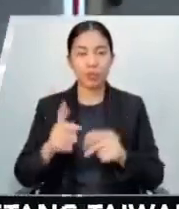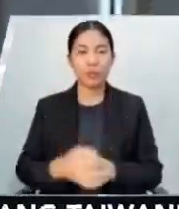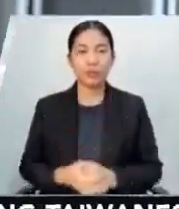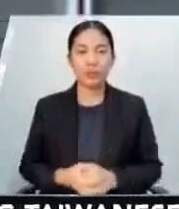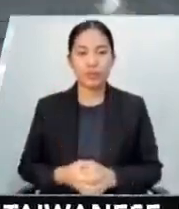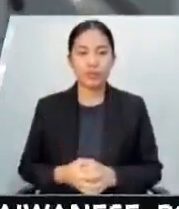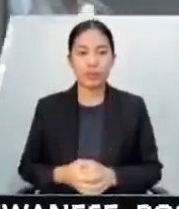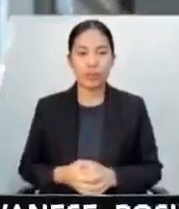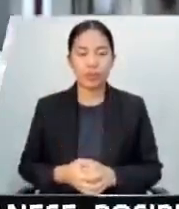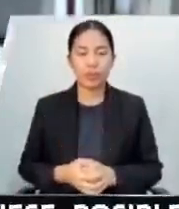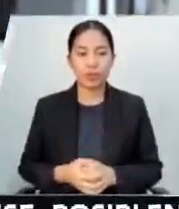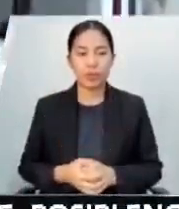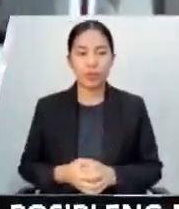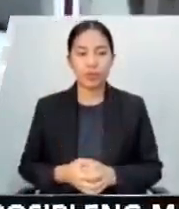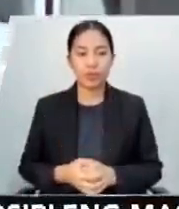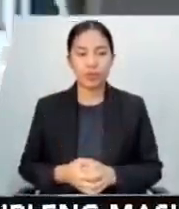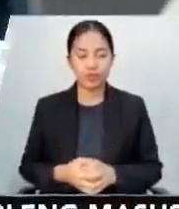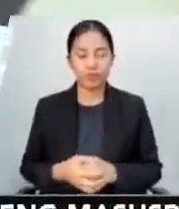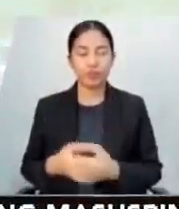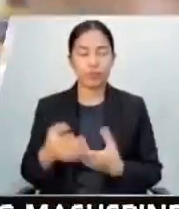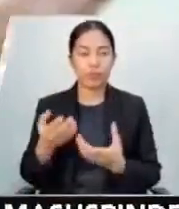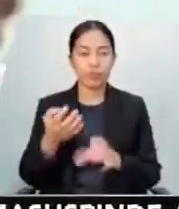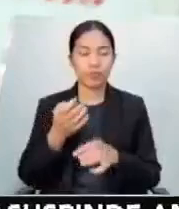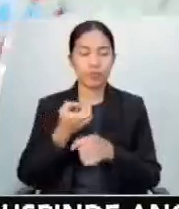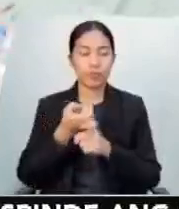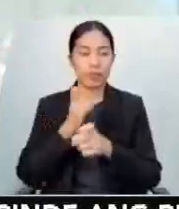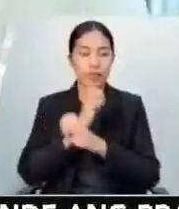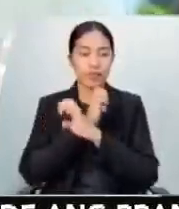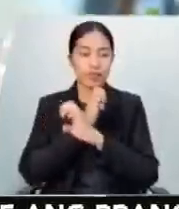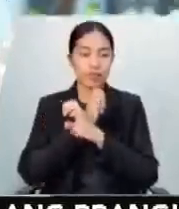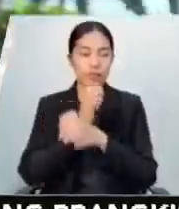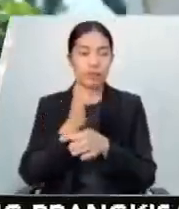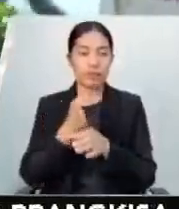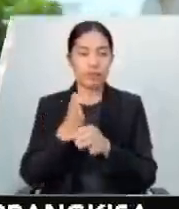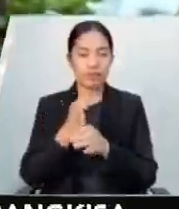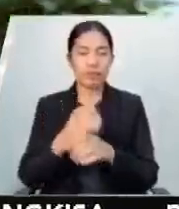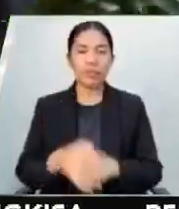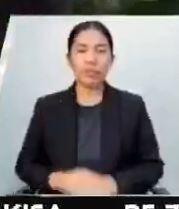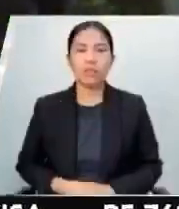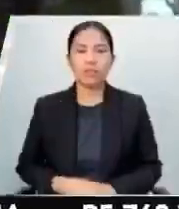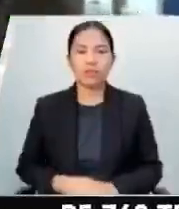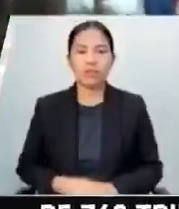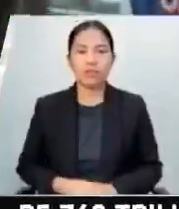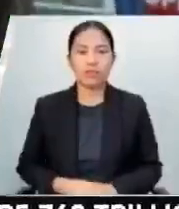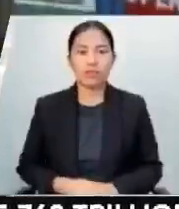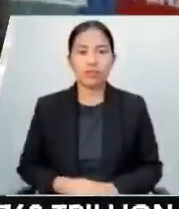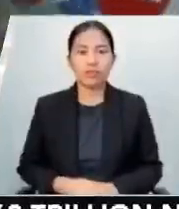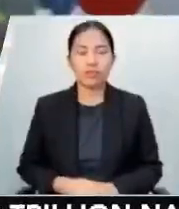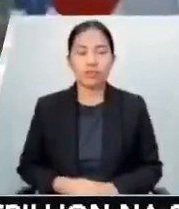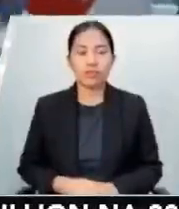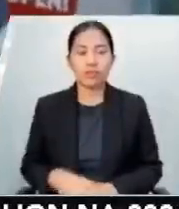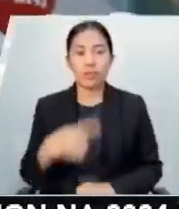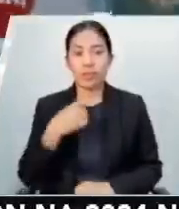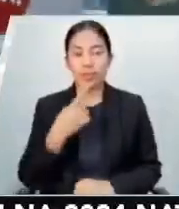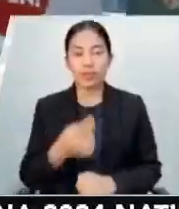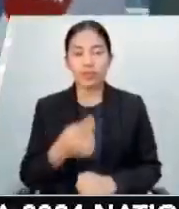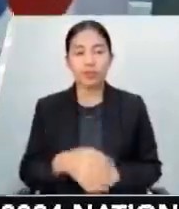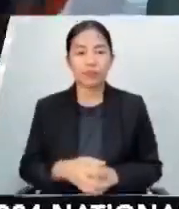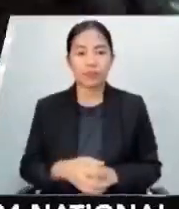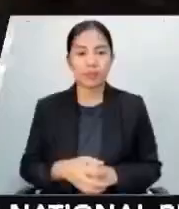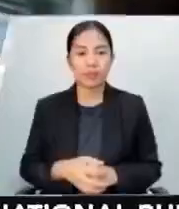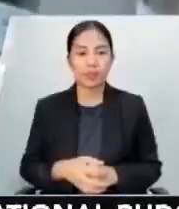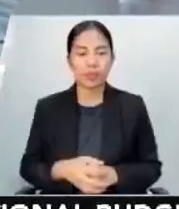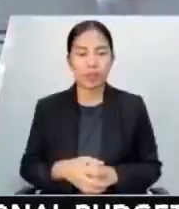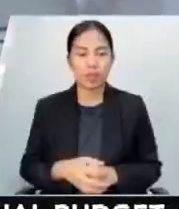bus carousel. Ayon dito sa PITX, Coney, Rafi, ang sabi sa atin kasi yung dagsa is 22 hanggang